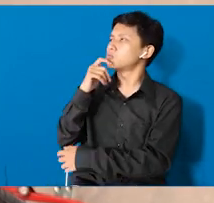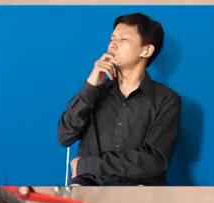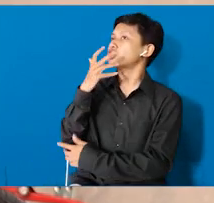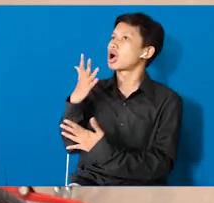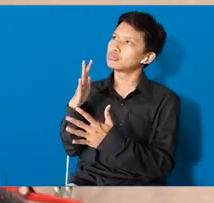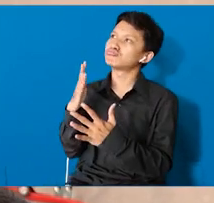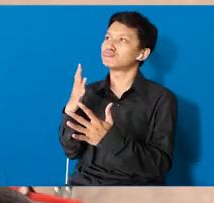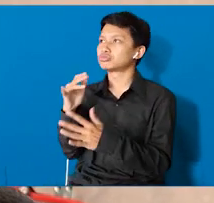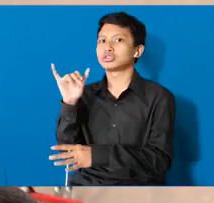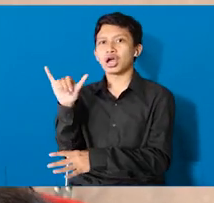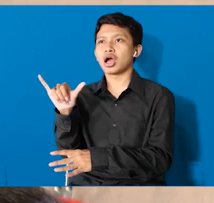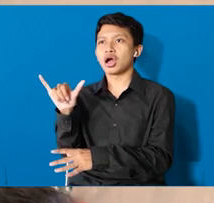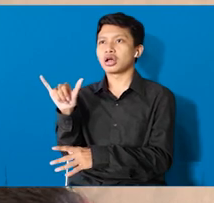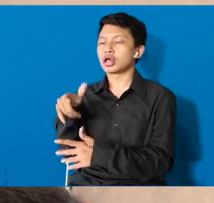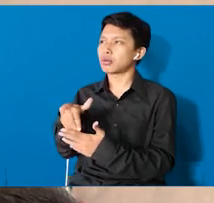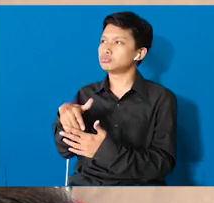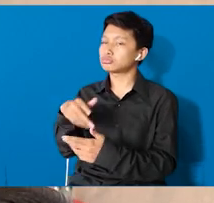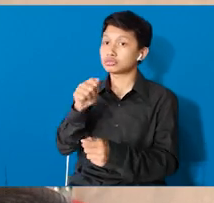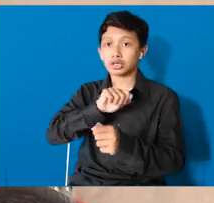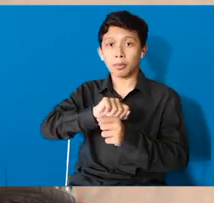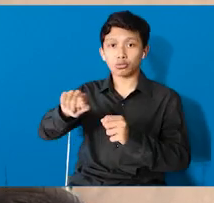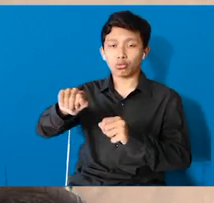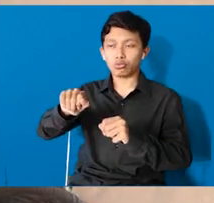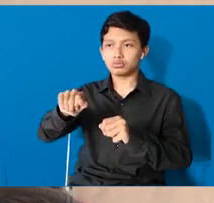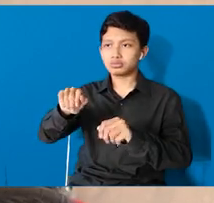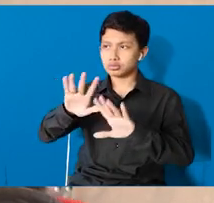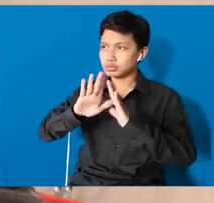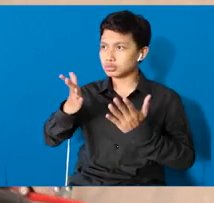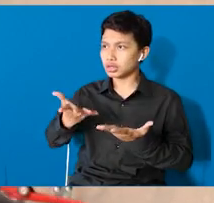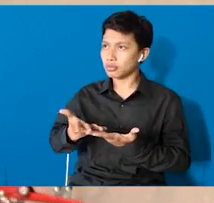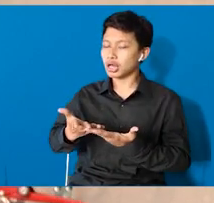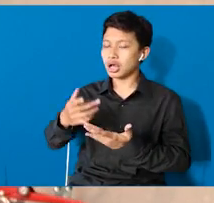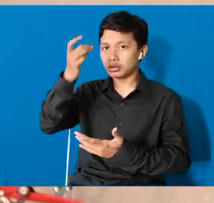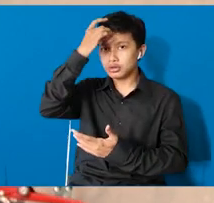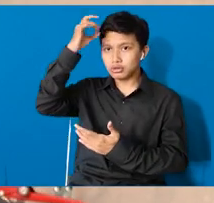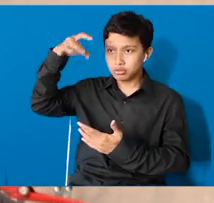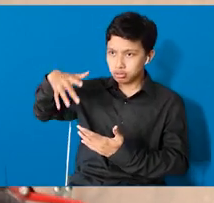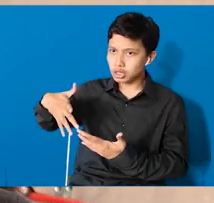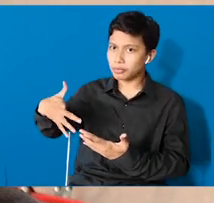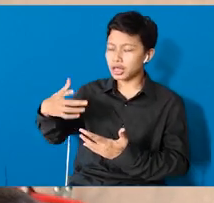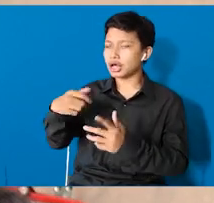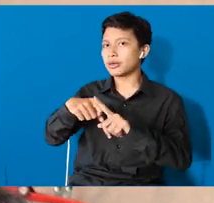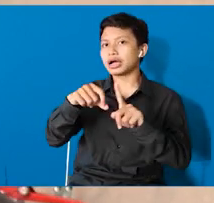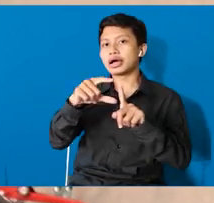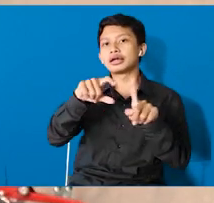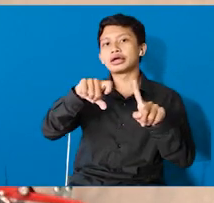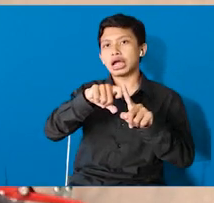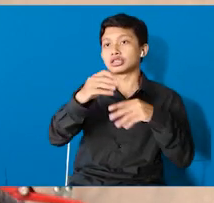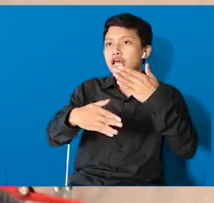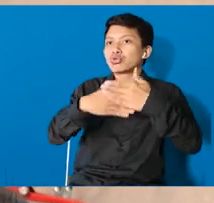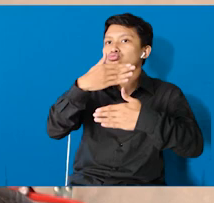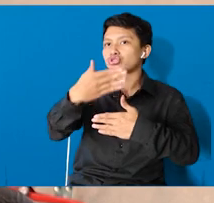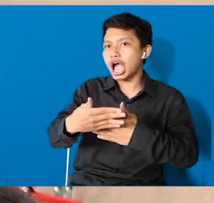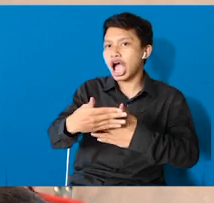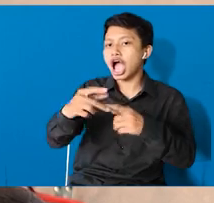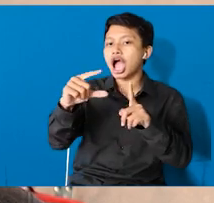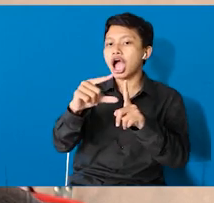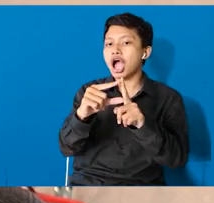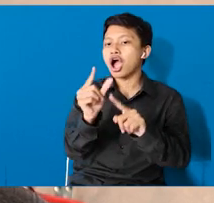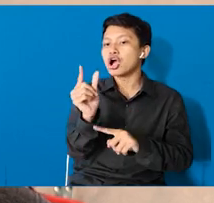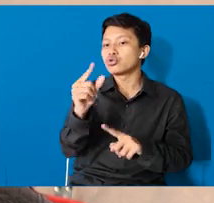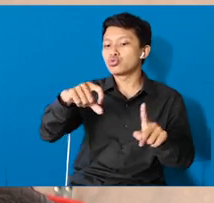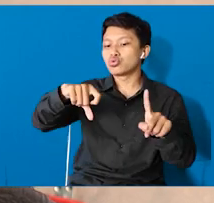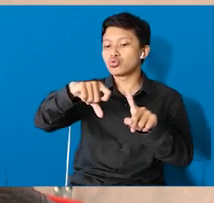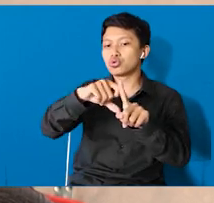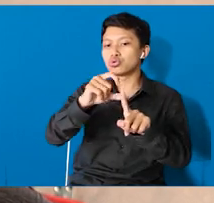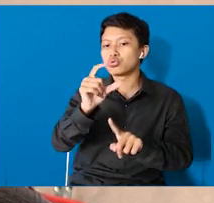terbentuk juga posbindu di kelurahan. Jadi tadi kan kelurahan, lalu ke padukuhan, jadi lebih dekat